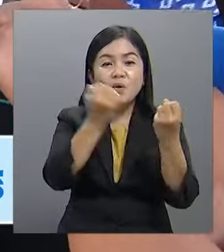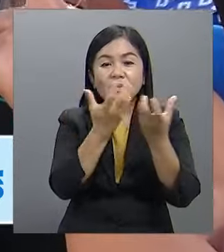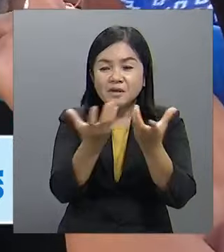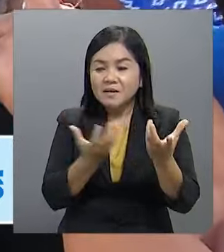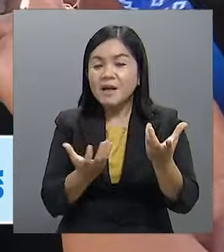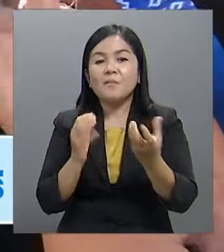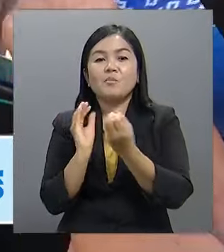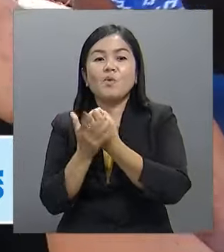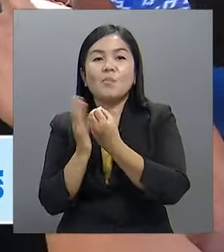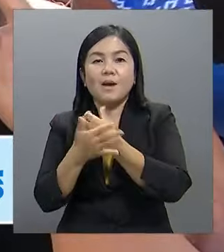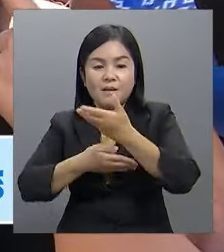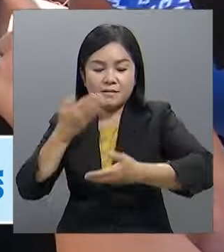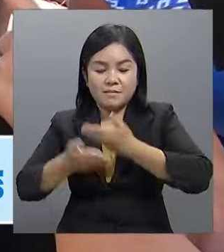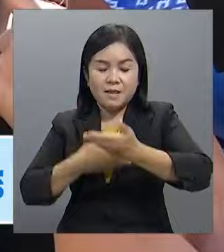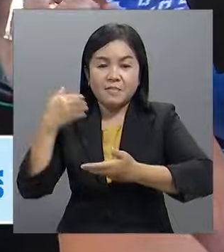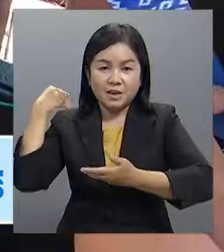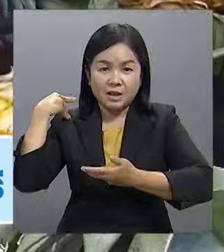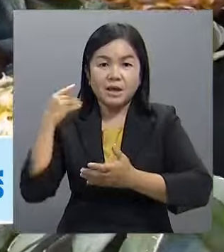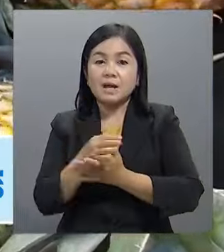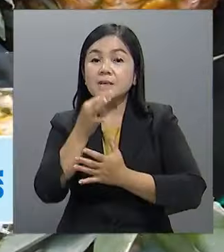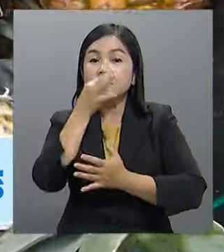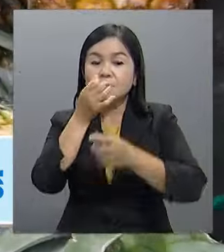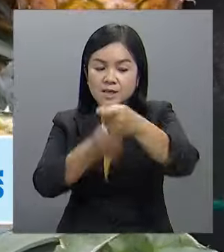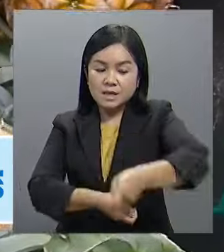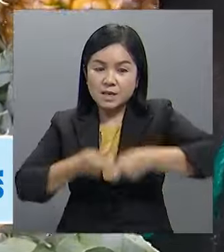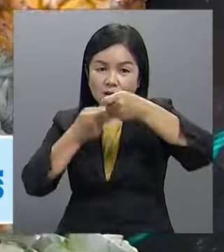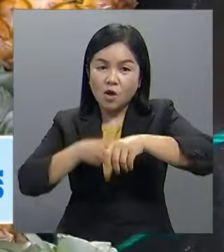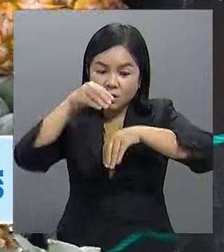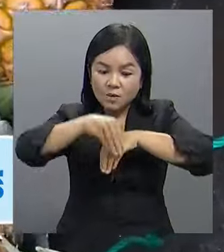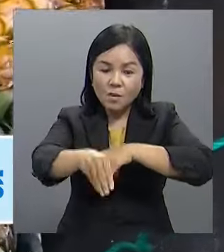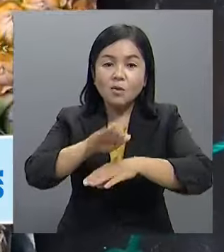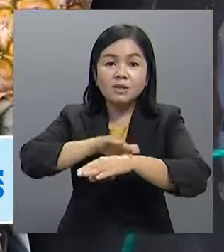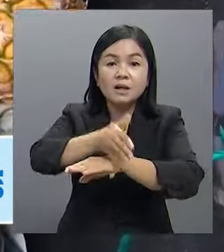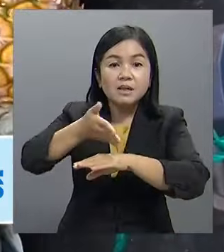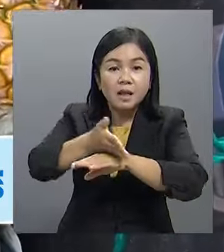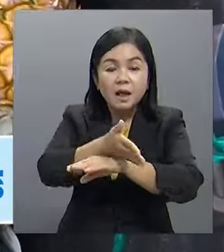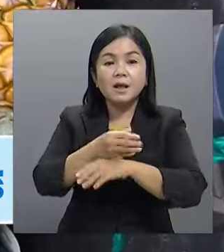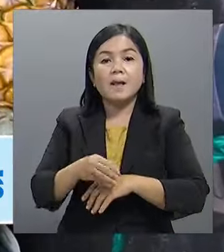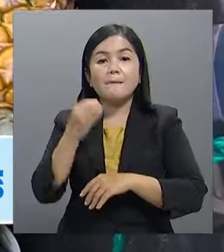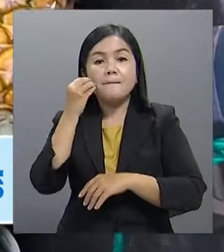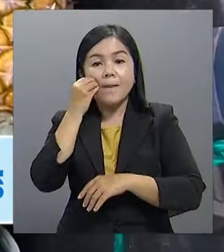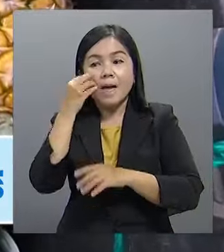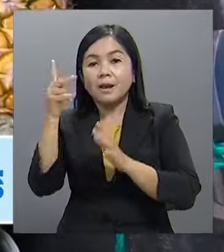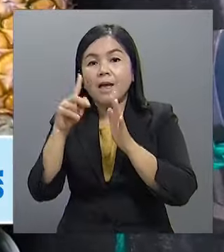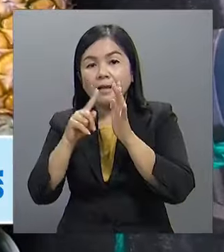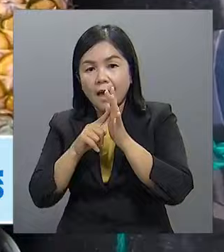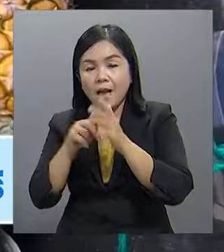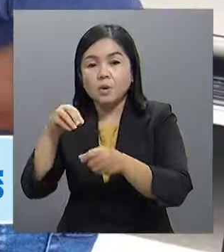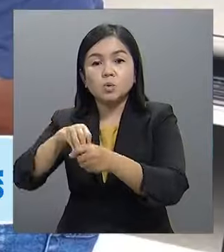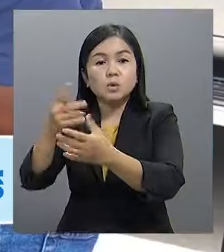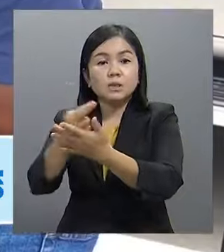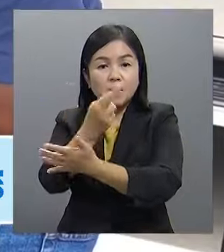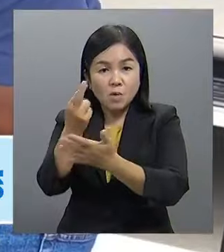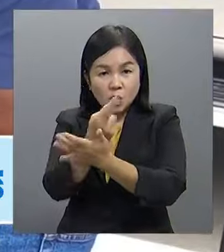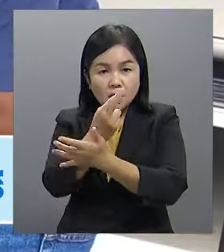รักษ์ทัดทองค่ะเกษตรกรผู้ปลูกสับปะรดในพื้นที่อำเภอบ้านข่าจังหวัดราชบุรีคุณรังสิรักษ์ปลูกสับปะรดมาน